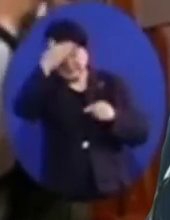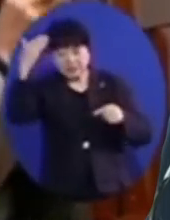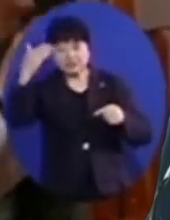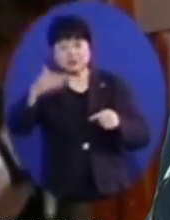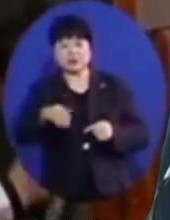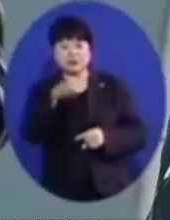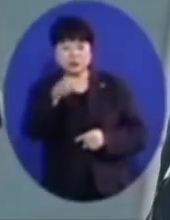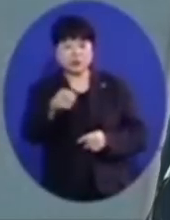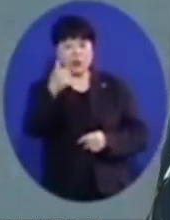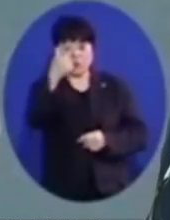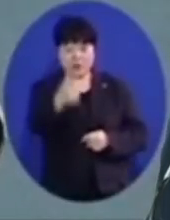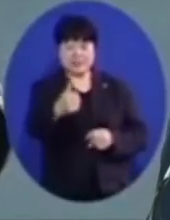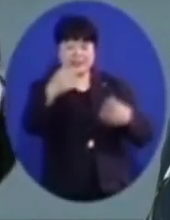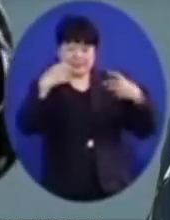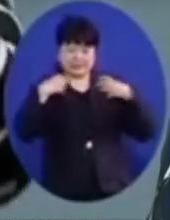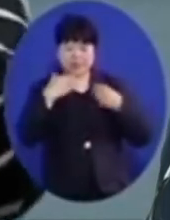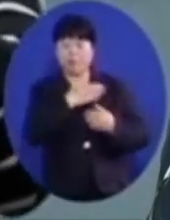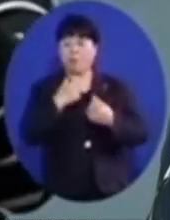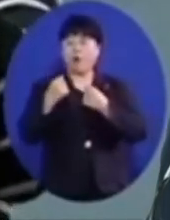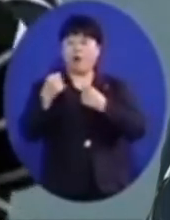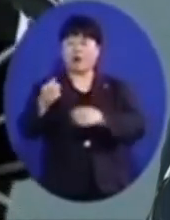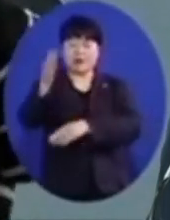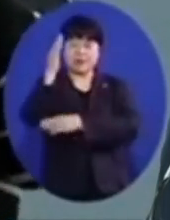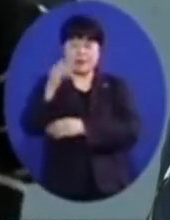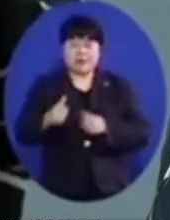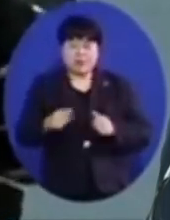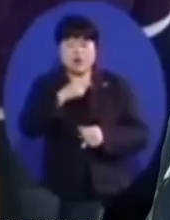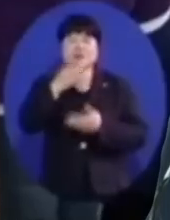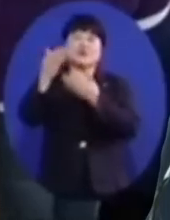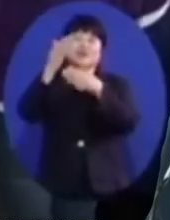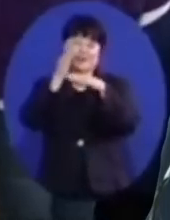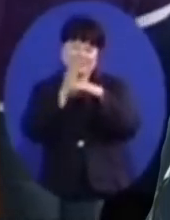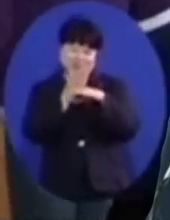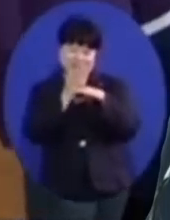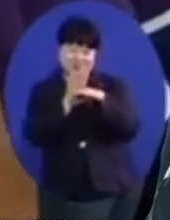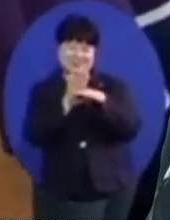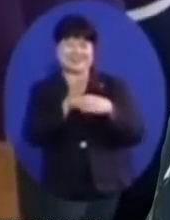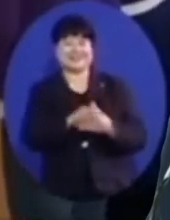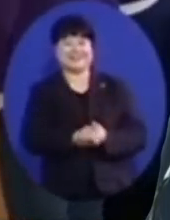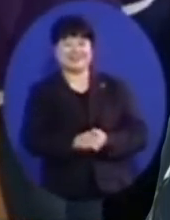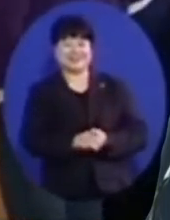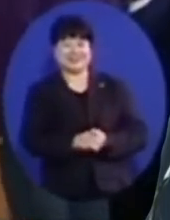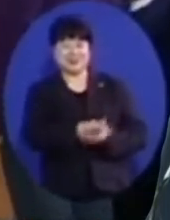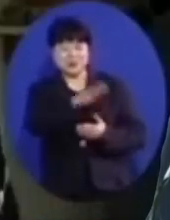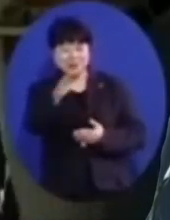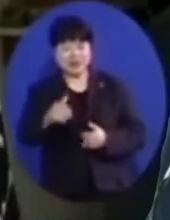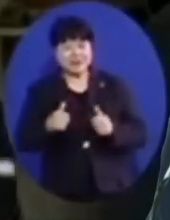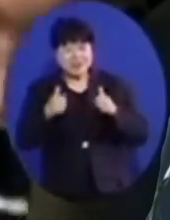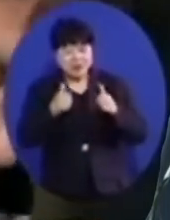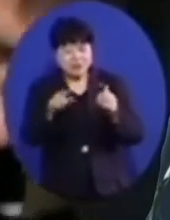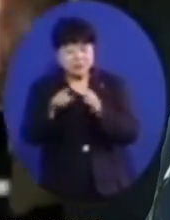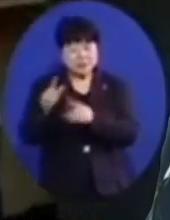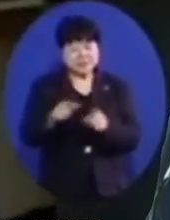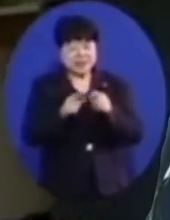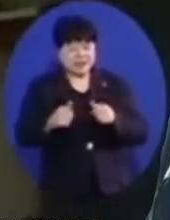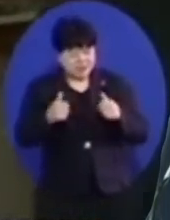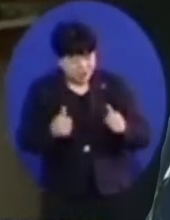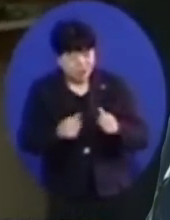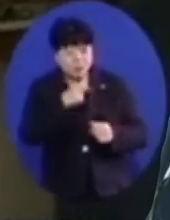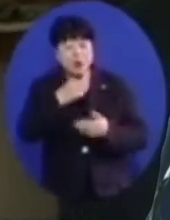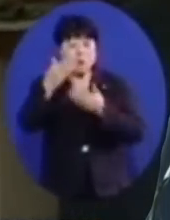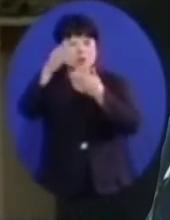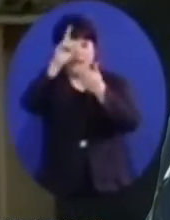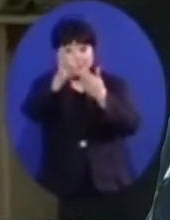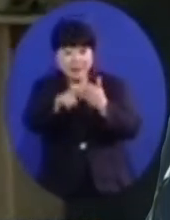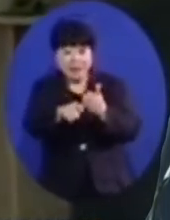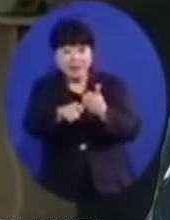카리스 선교회 회장을 맡아 건강한 모습으로 열심히 봉사하고 있습니다 우리가 열심히 신앙생활을 하고 봉사를